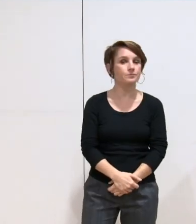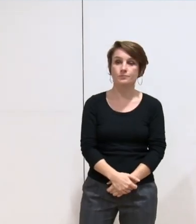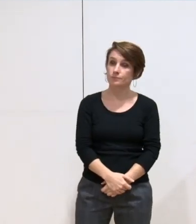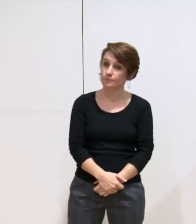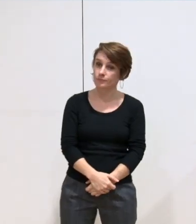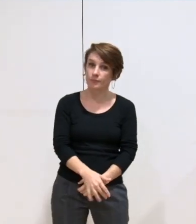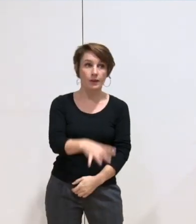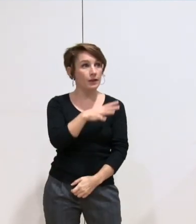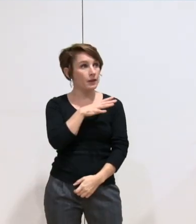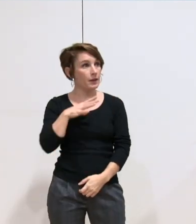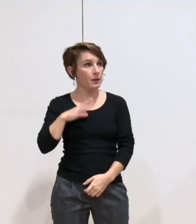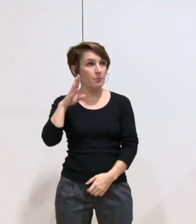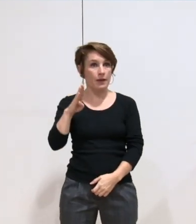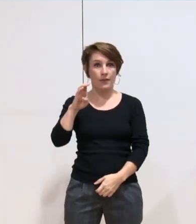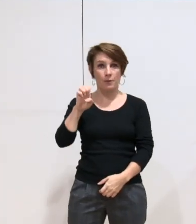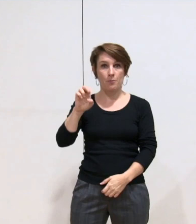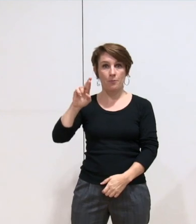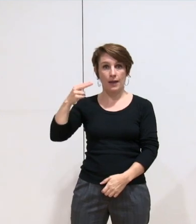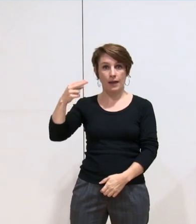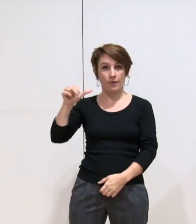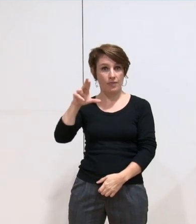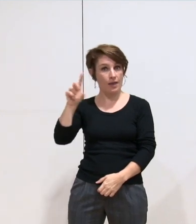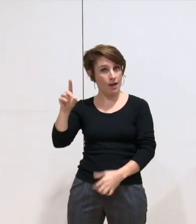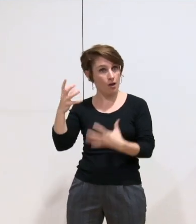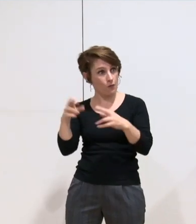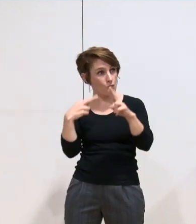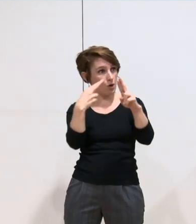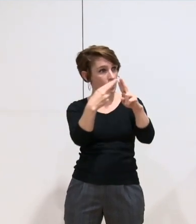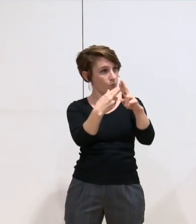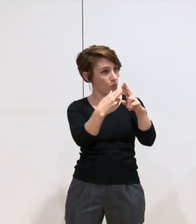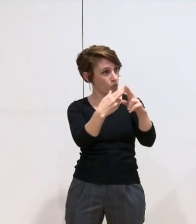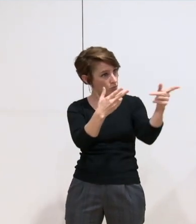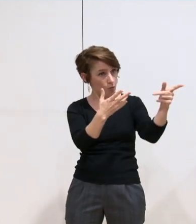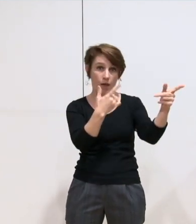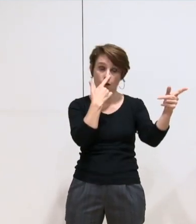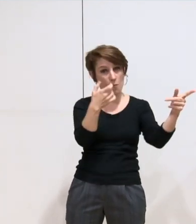Madame Bernard, pour répondre à cette indépendance retrouvée.